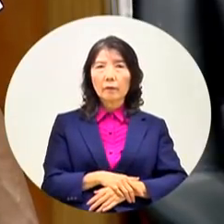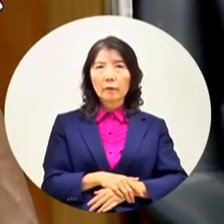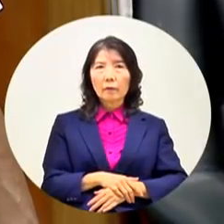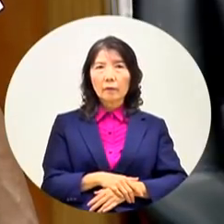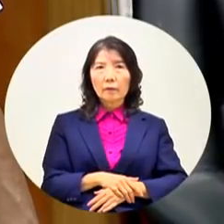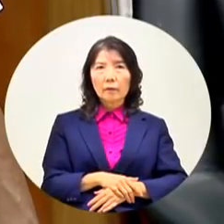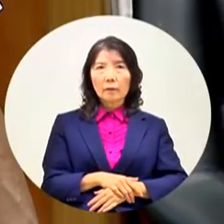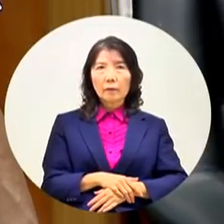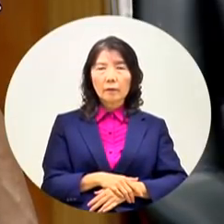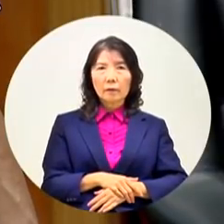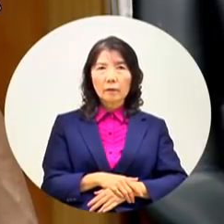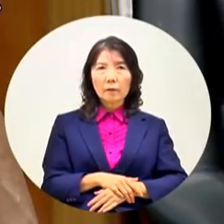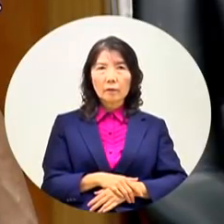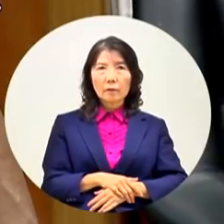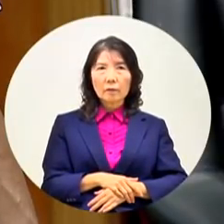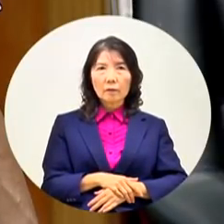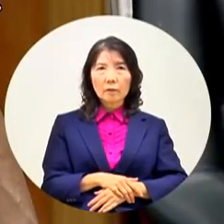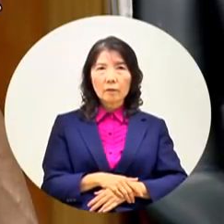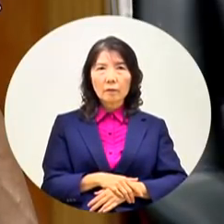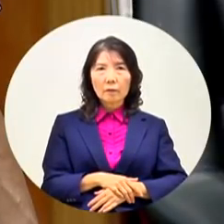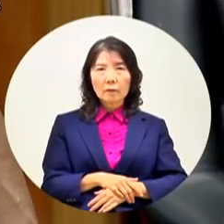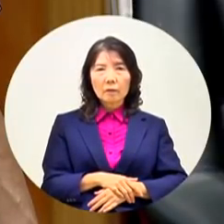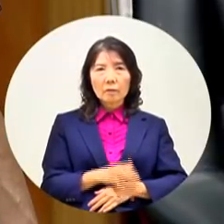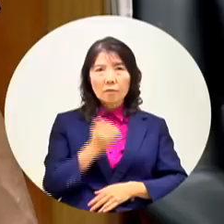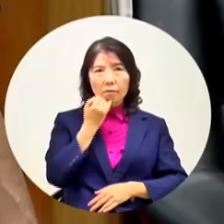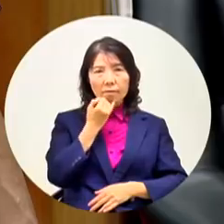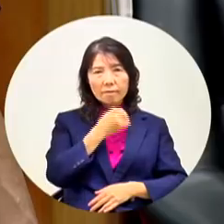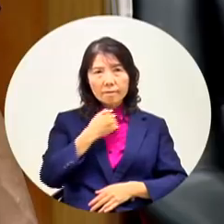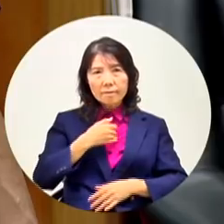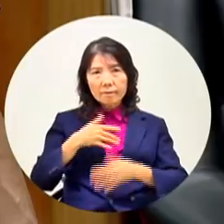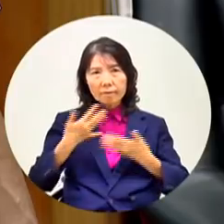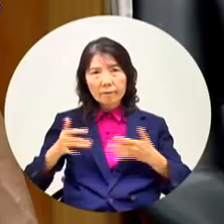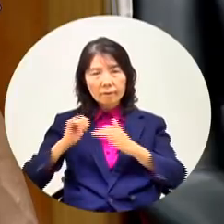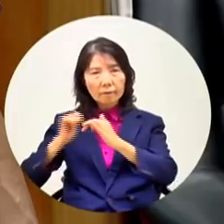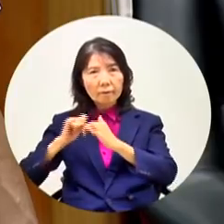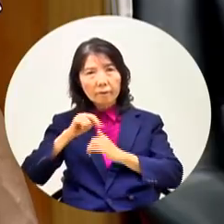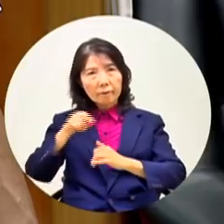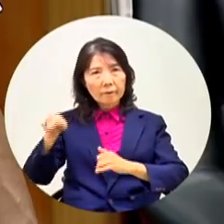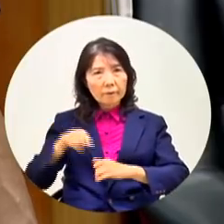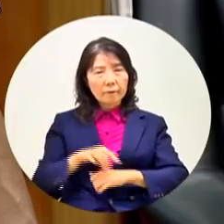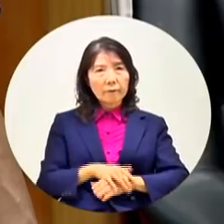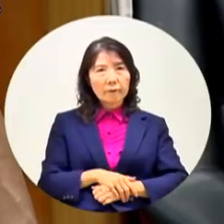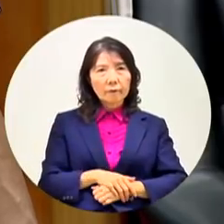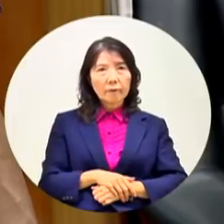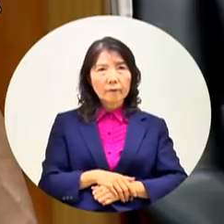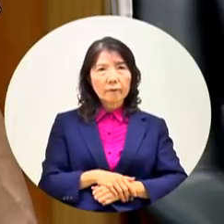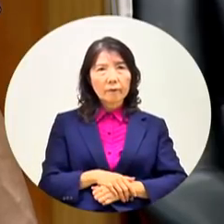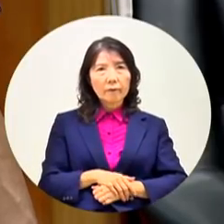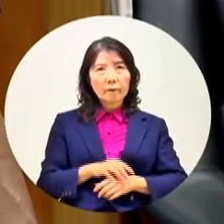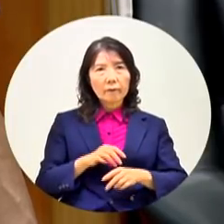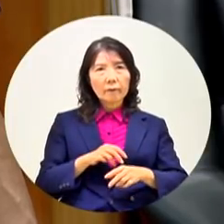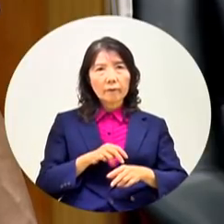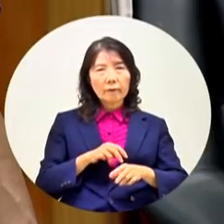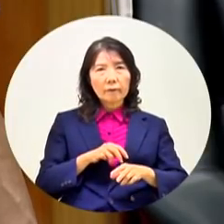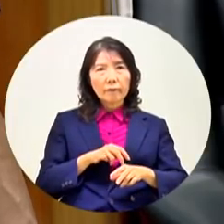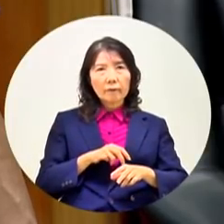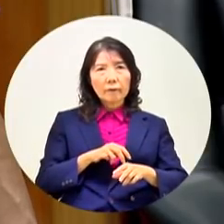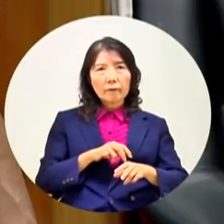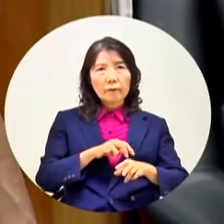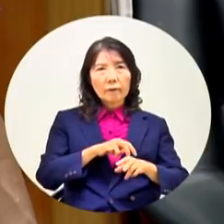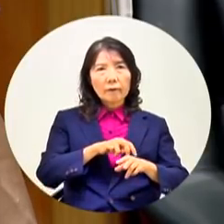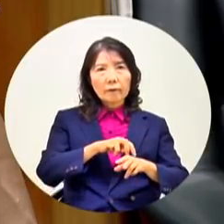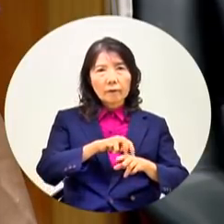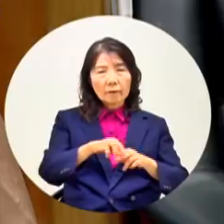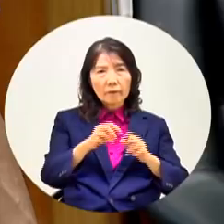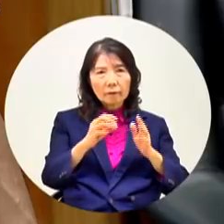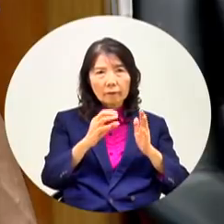这个所在有可能足侪咱的市民朋友，可能咱的铁改局他们非常的诚意，把